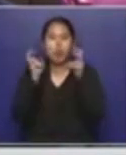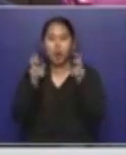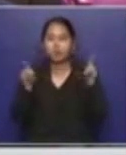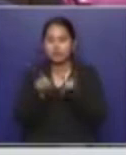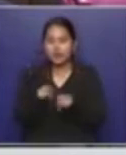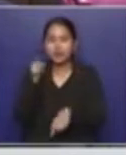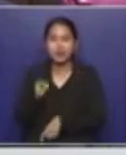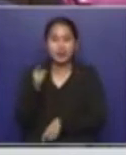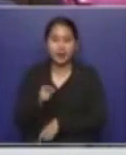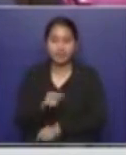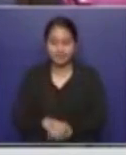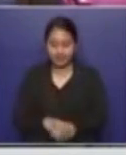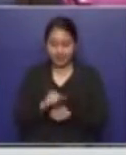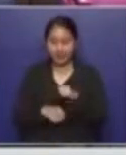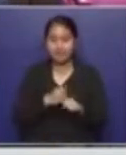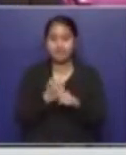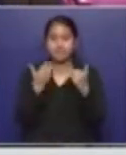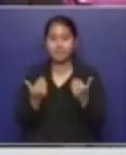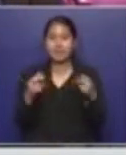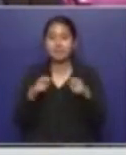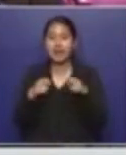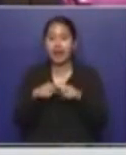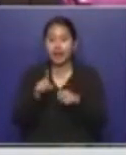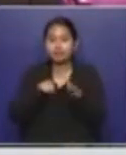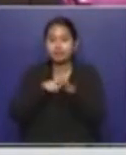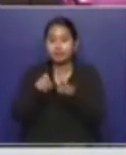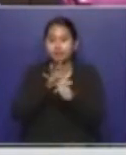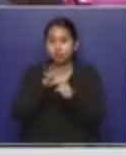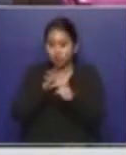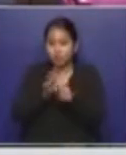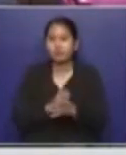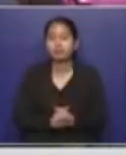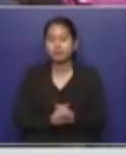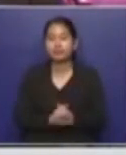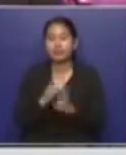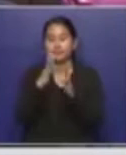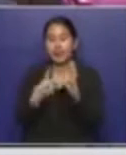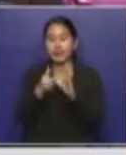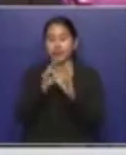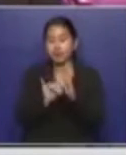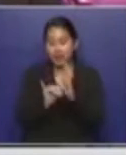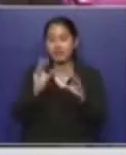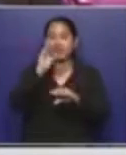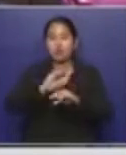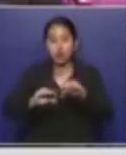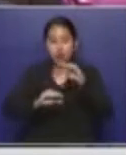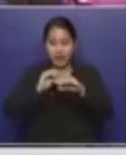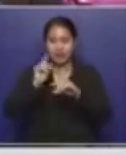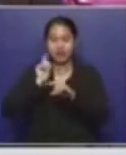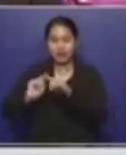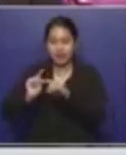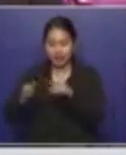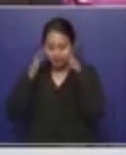มีแต่ปีนี้แหละที่มีมฤตยูตัวใหม่เข้ามานะครับนโยบายโครงการต่างๆอาจจะเ